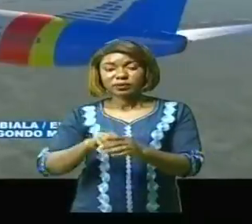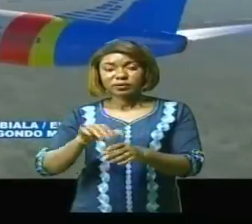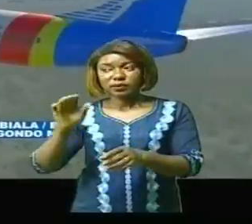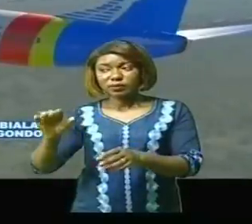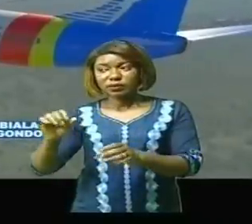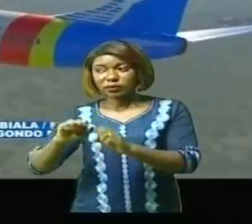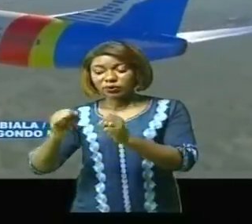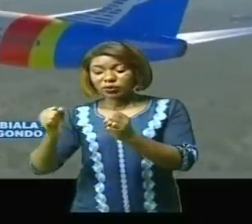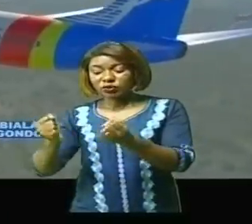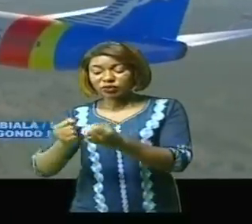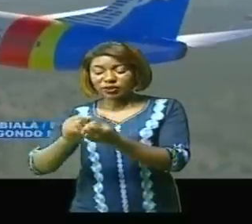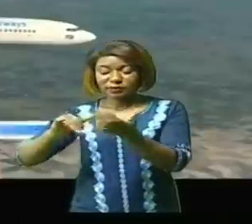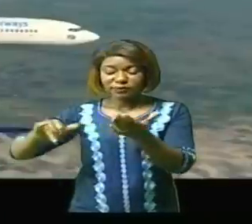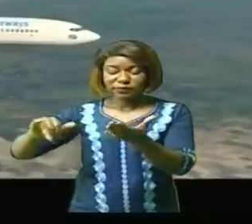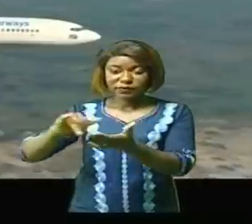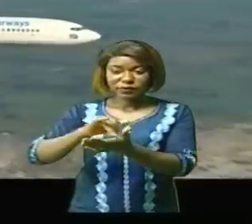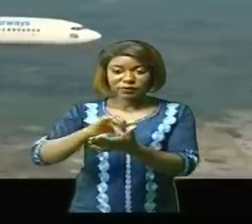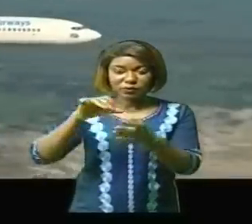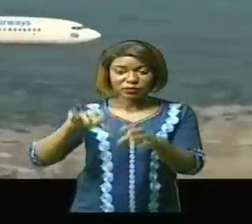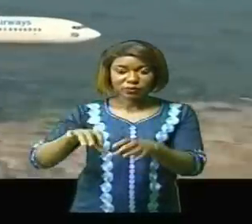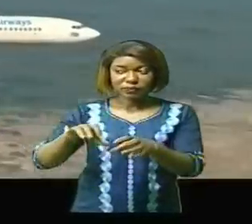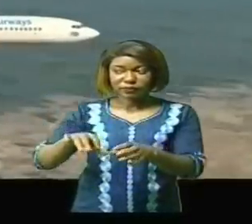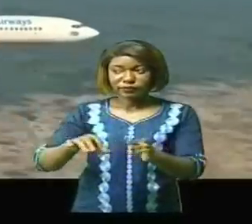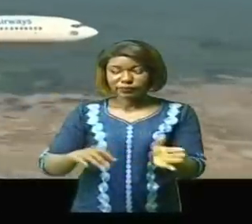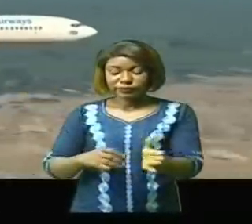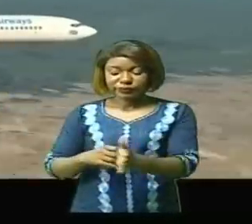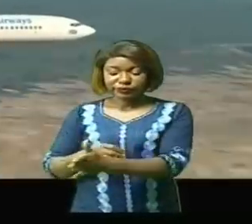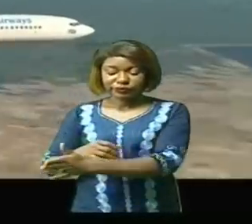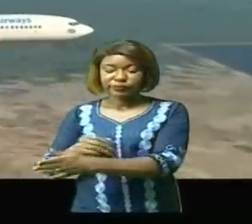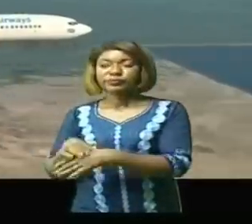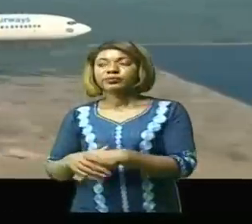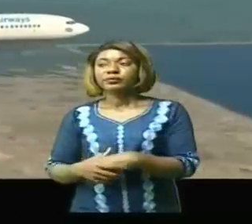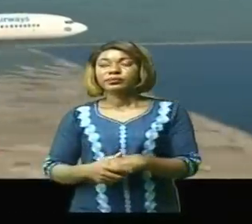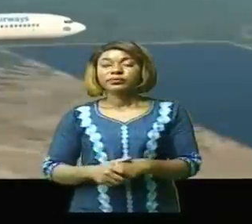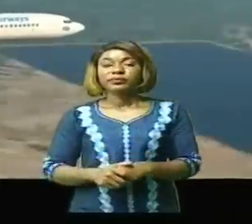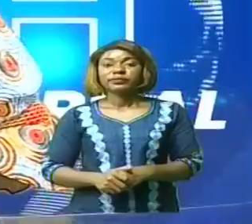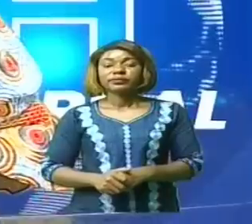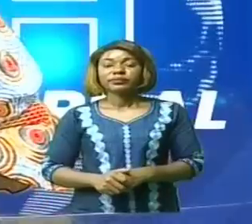volant en est une illustration éloquente.